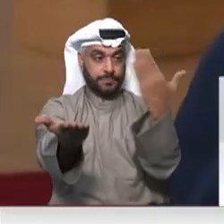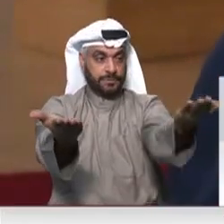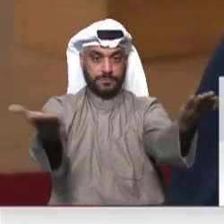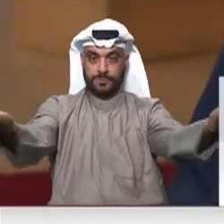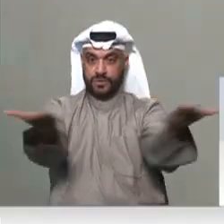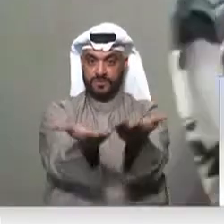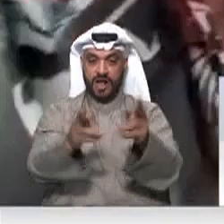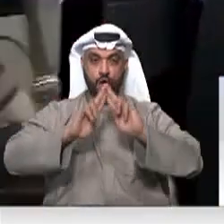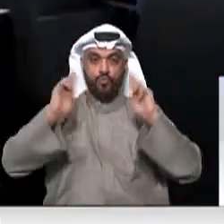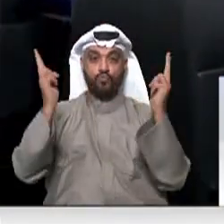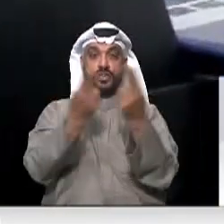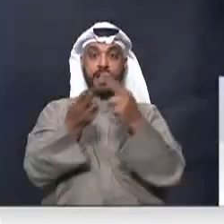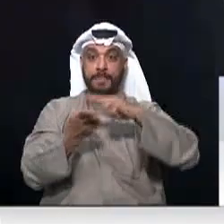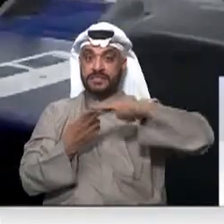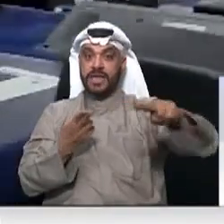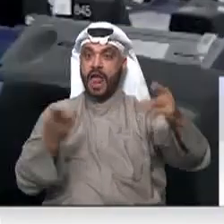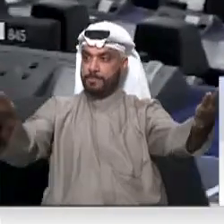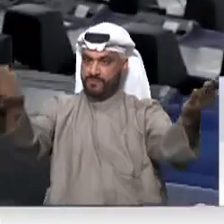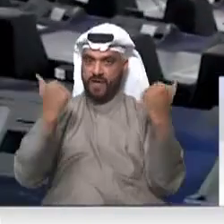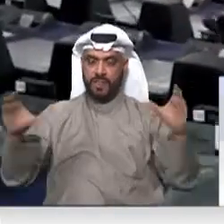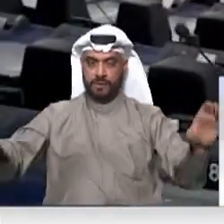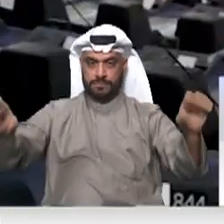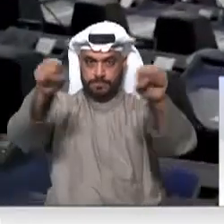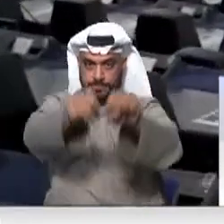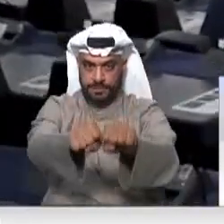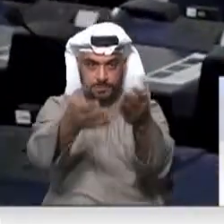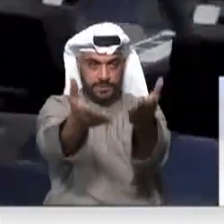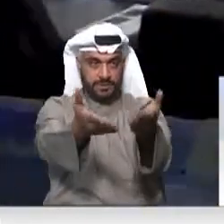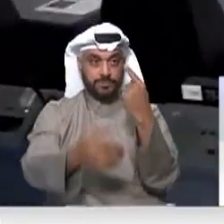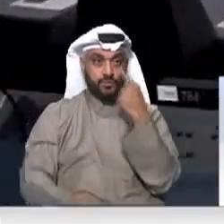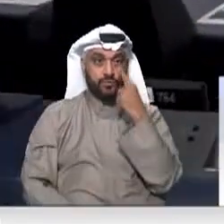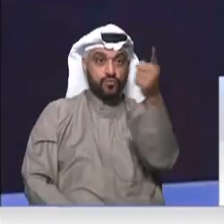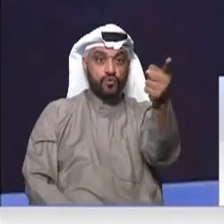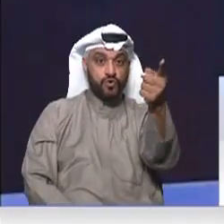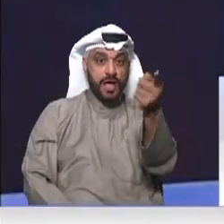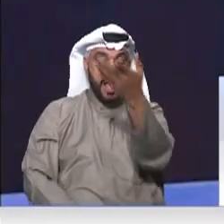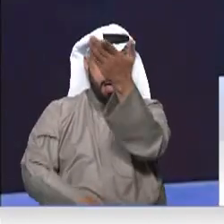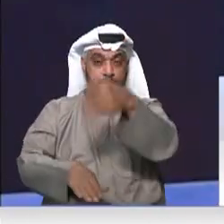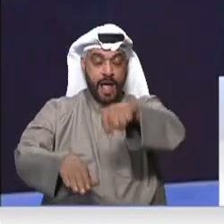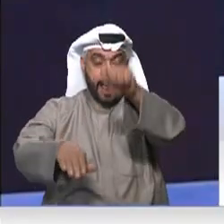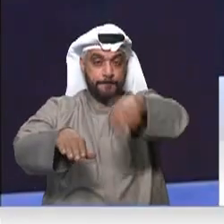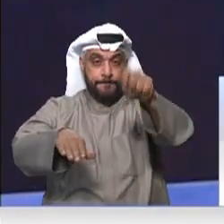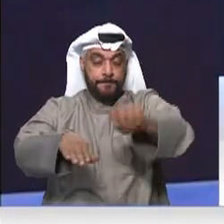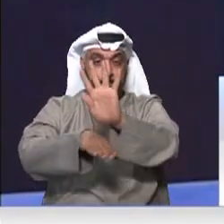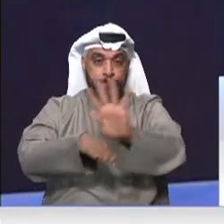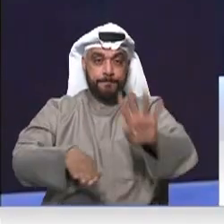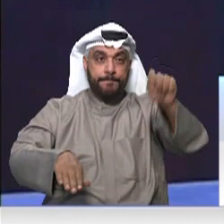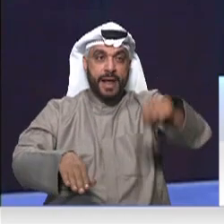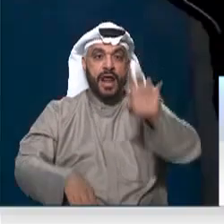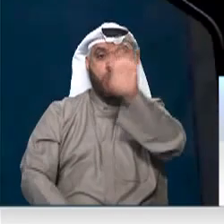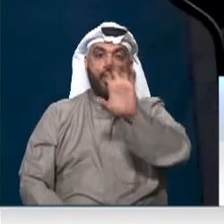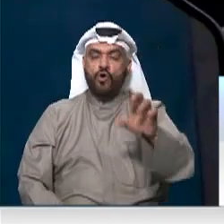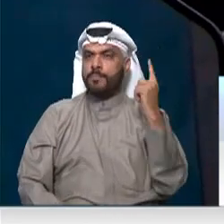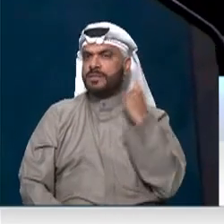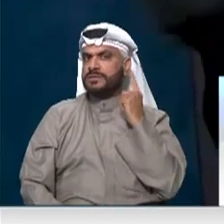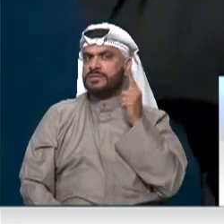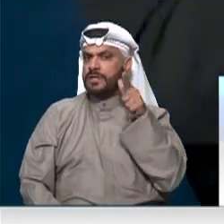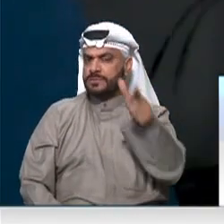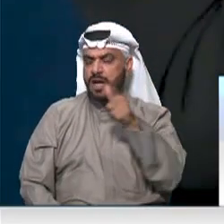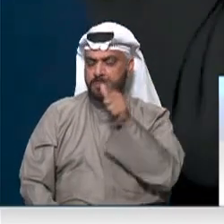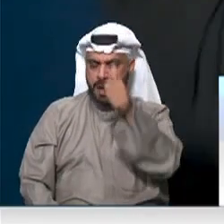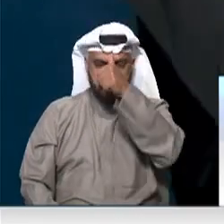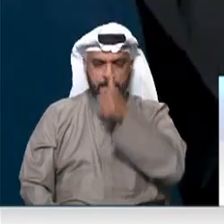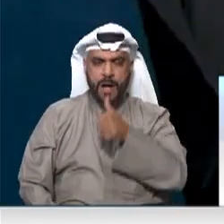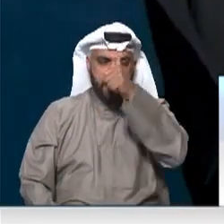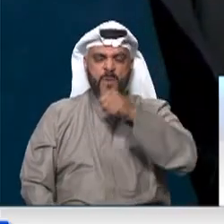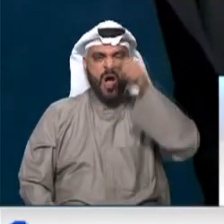مؤتمر للسلام. وناقش مسؤولو الاتحاد القضية مع البرلمان الأوروبي، حيث سمعوا العديد من الأصوات المنددة